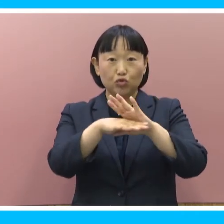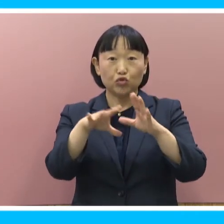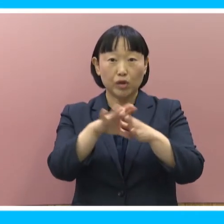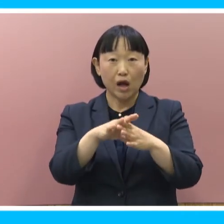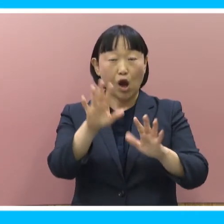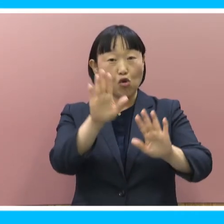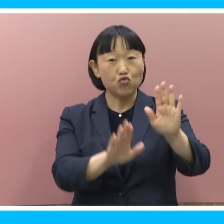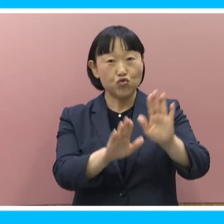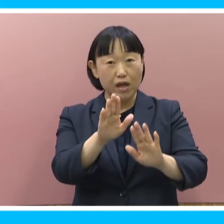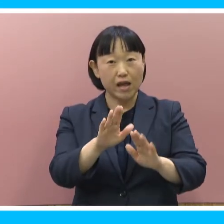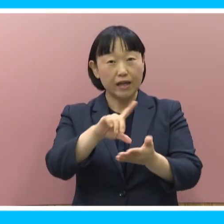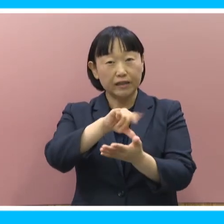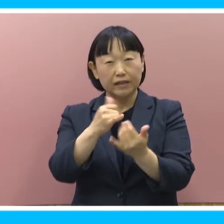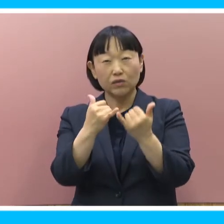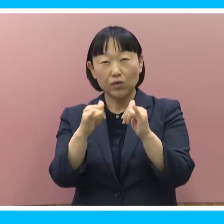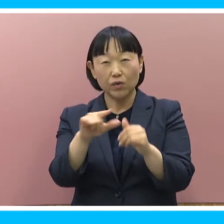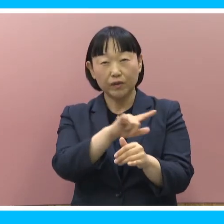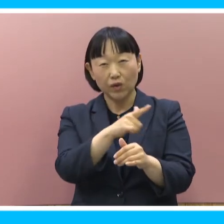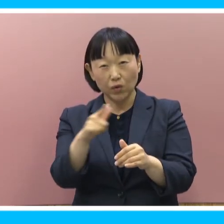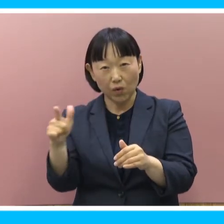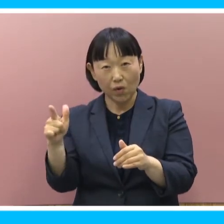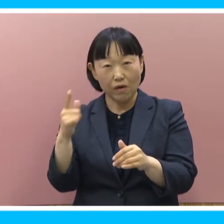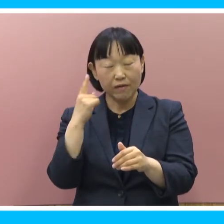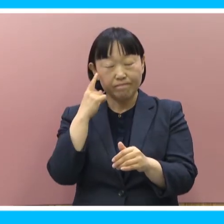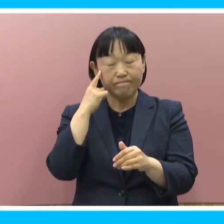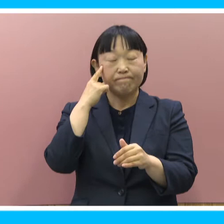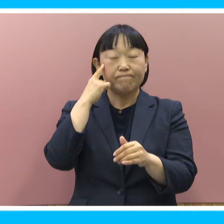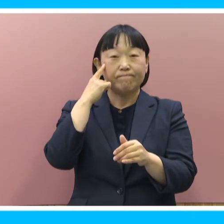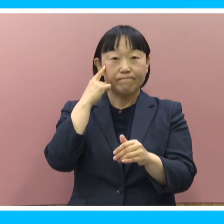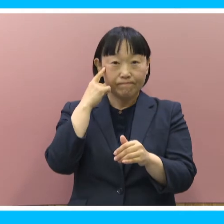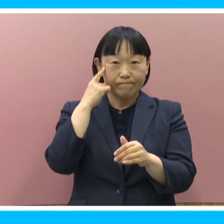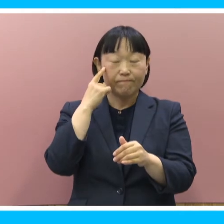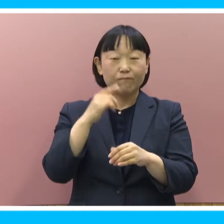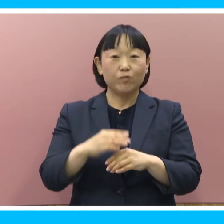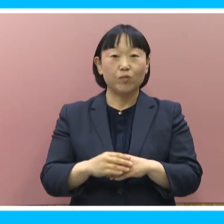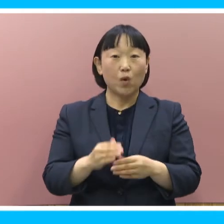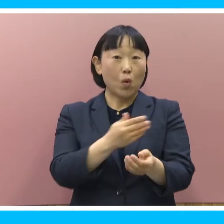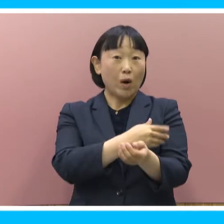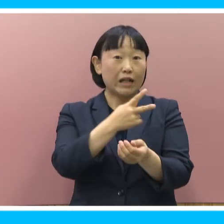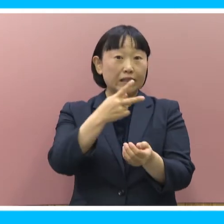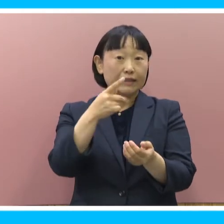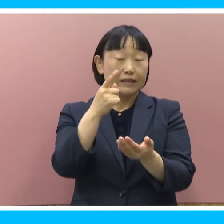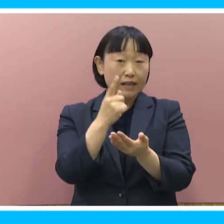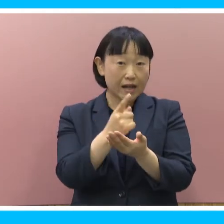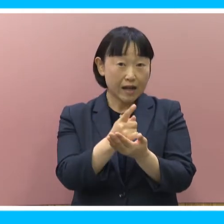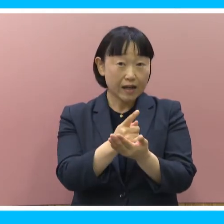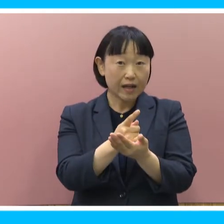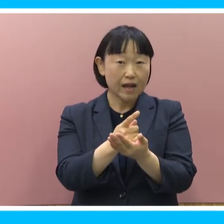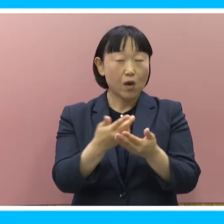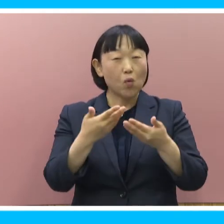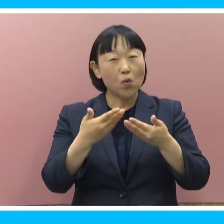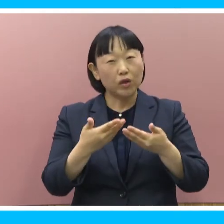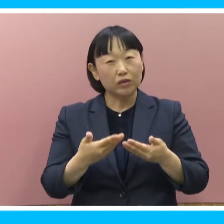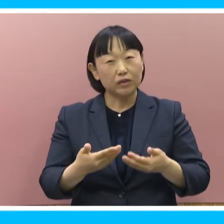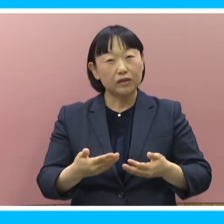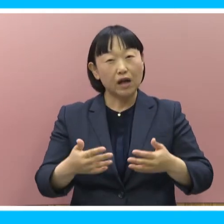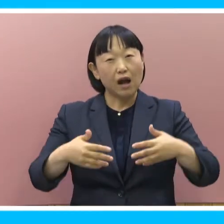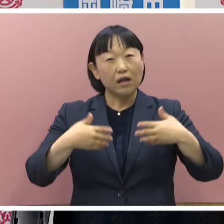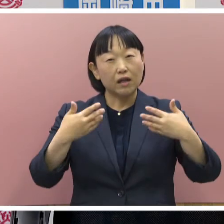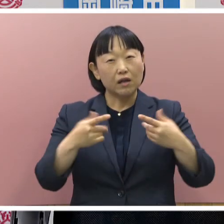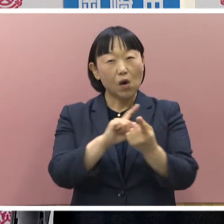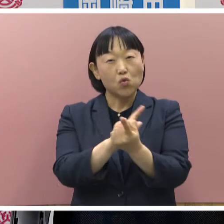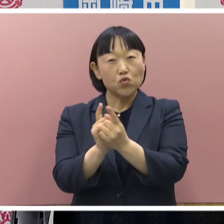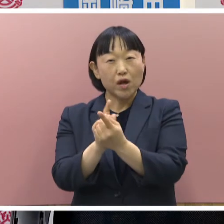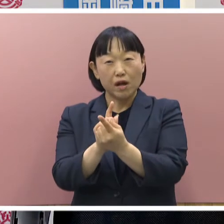情、地域の人などを五感で体感してもらい、本市にしかない落ち着きや温かさと触れ合って